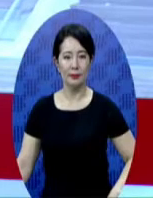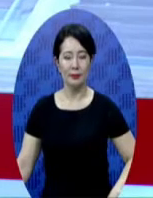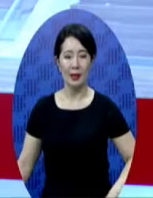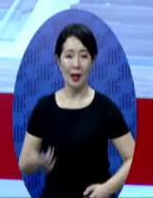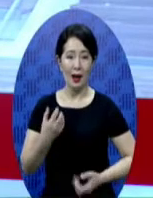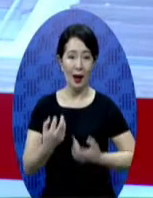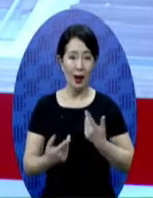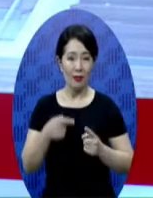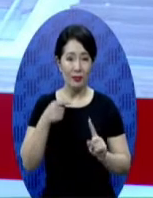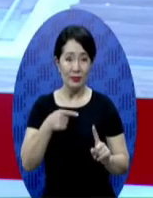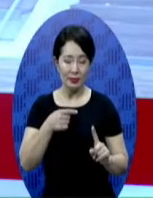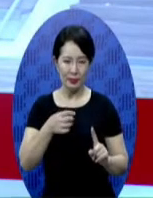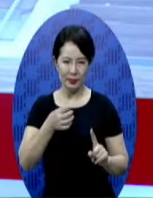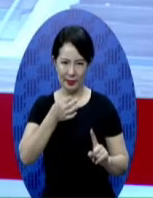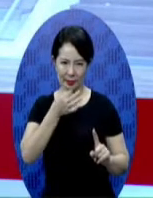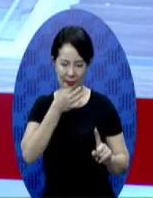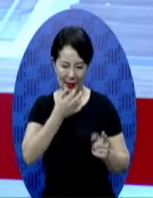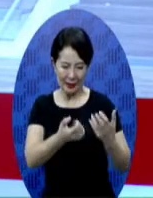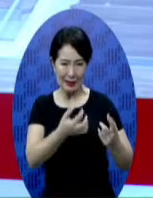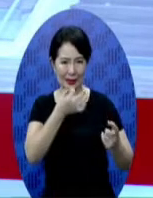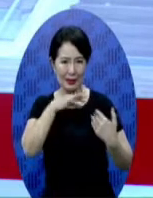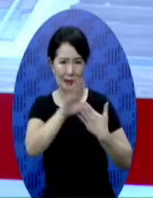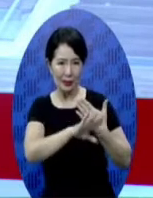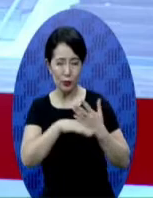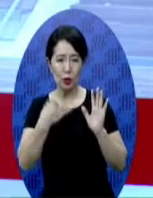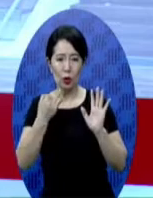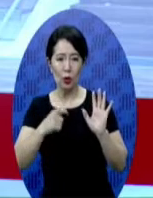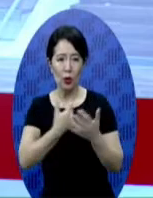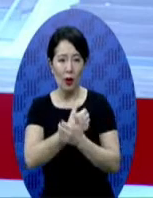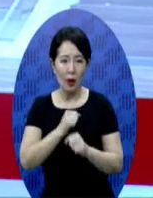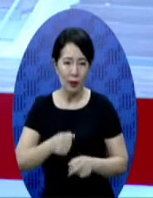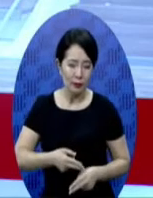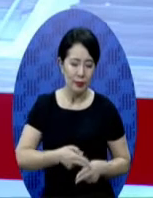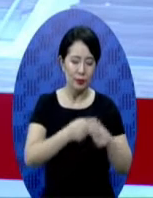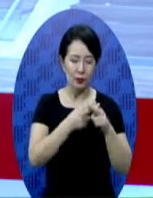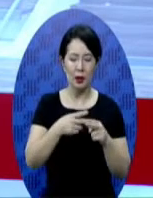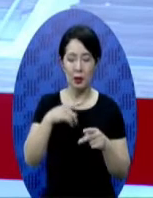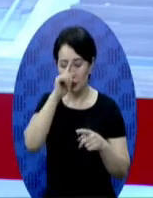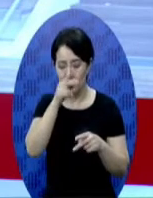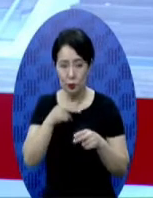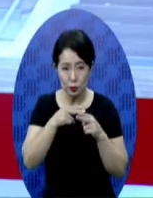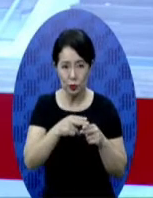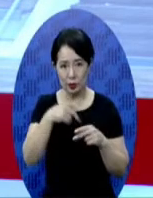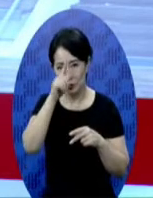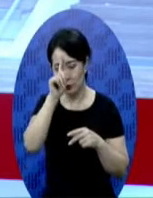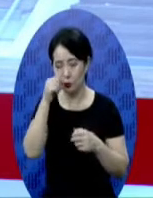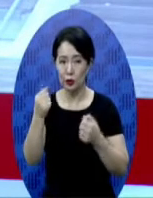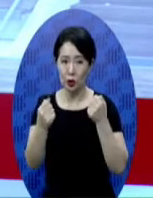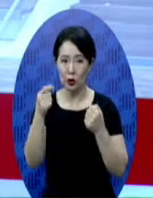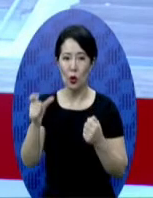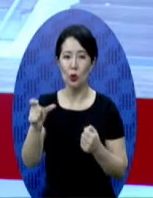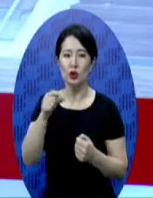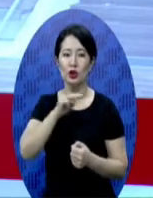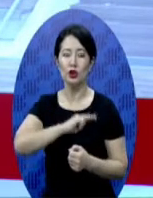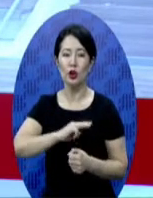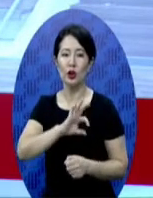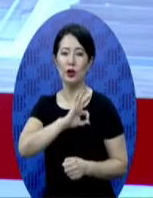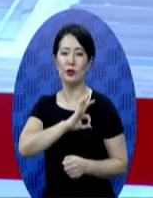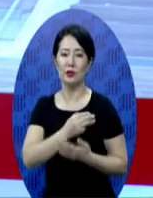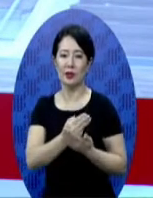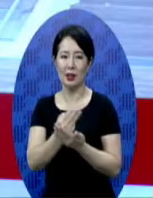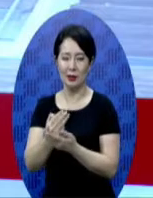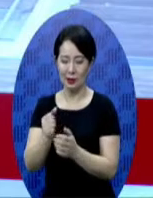Гал түмэр гэрслээс нэг гэр бүлийн 7 хүний амь аварч эрүүл мэндийн тусламж үйлчилгээг хугацаа алдалгүй үзүүлсэн эмч жолоочийг хүний төлөө одонгор шагналаа.